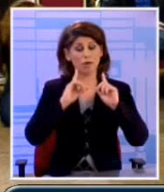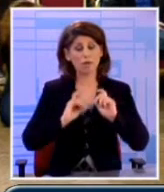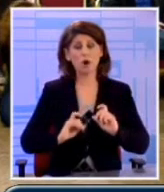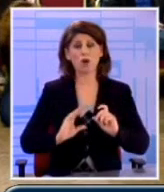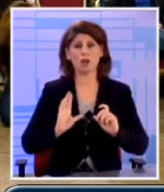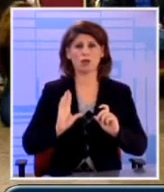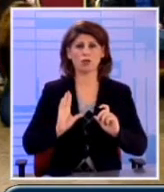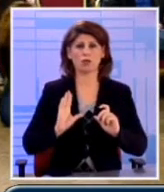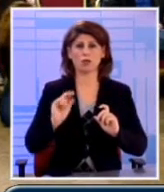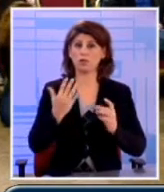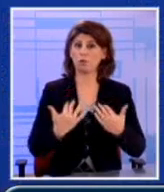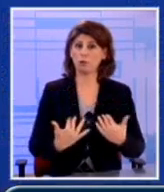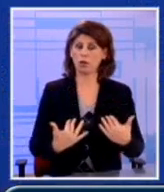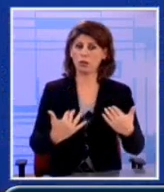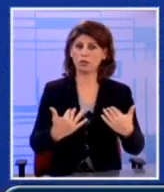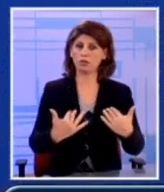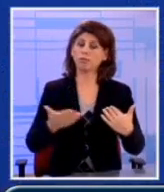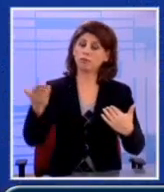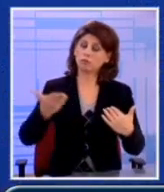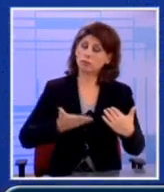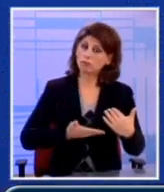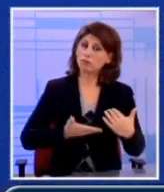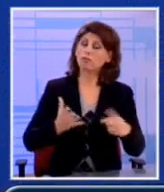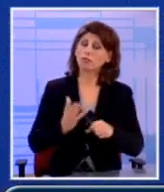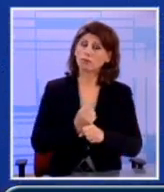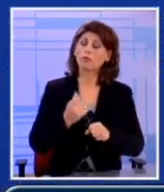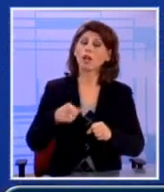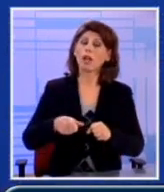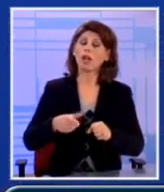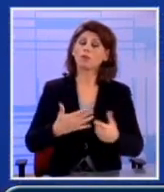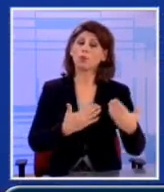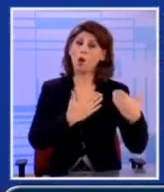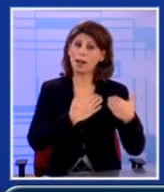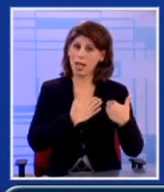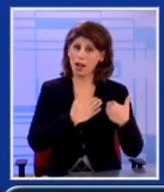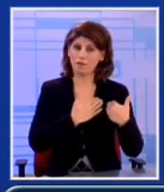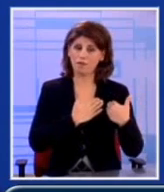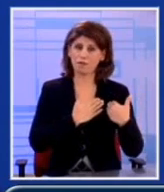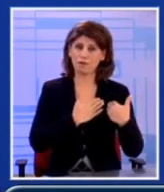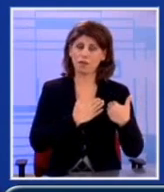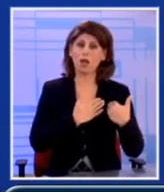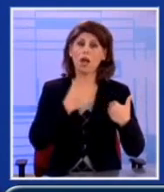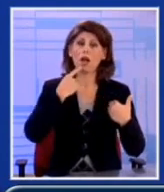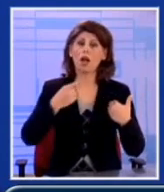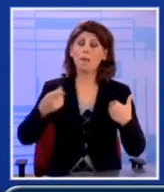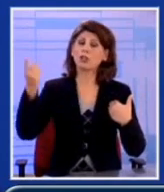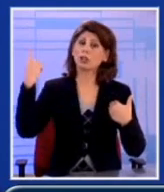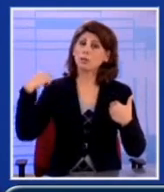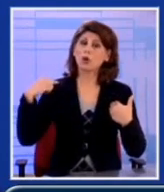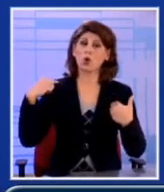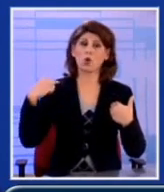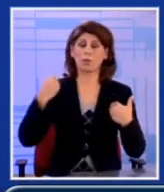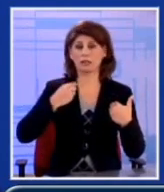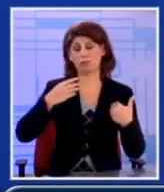υποχρέωση της Βουλής να φέρει εις πέρας την αποστολή που ανέλαβε ήδη από την προηγούμενη περίοδο και